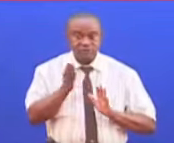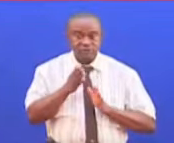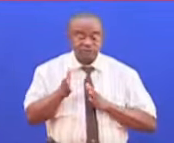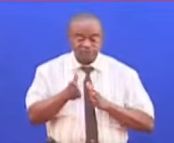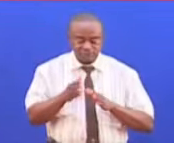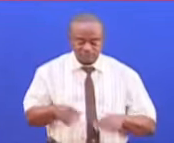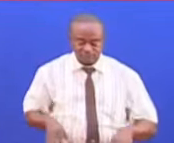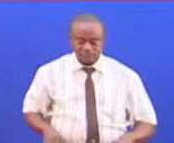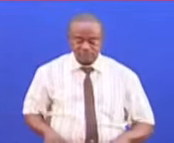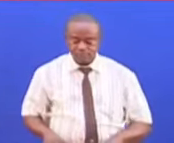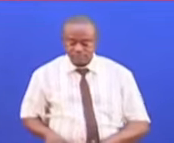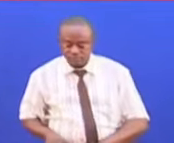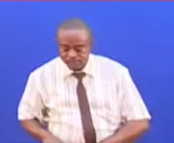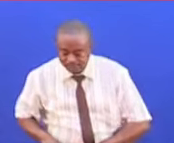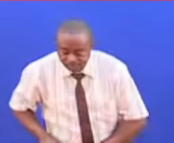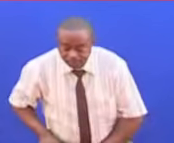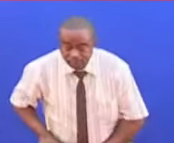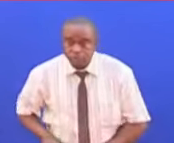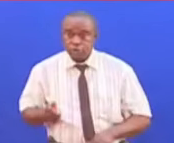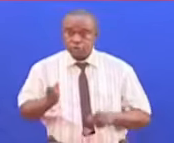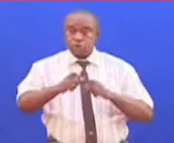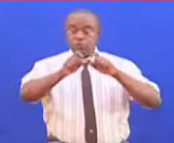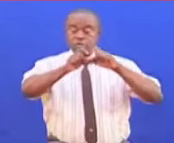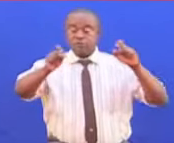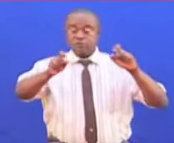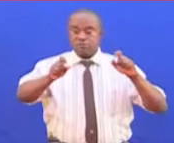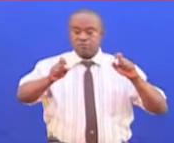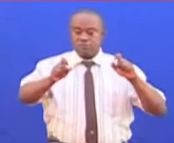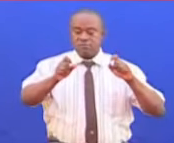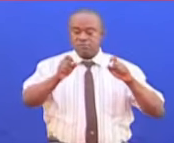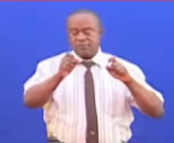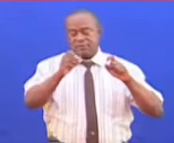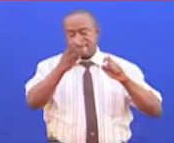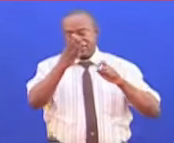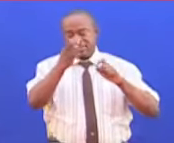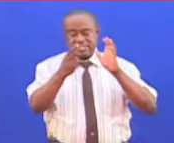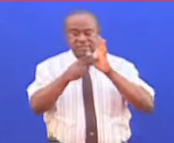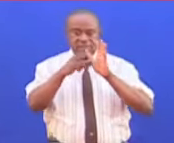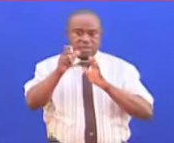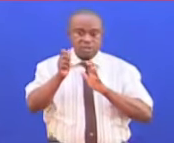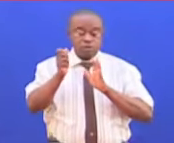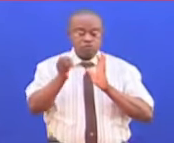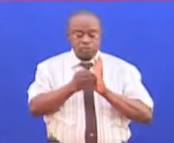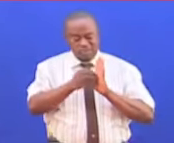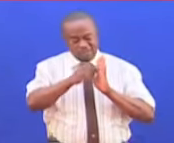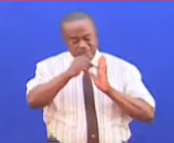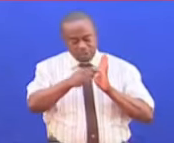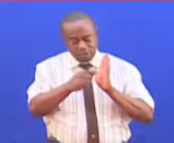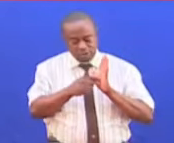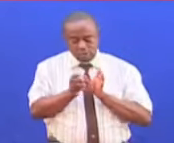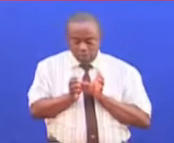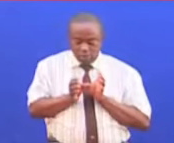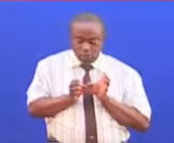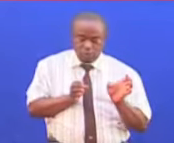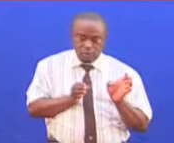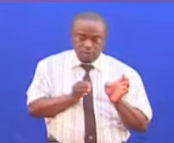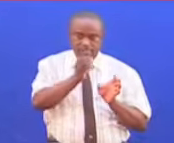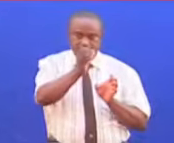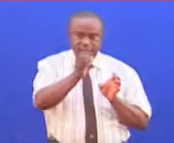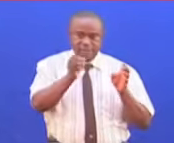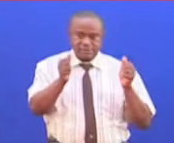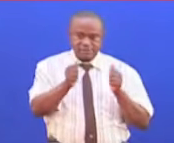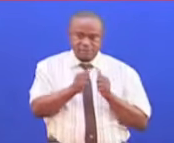mta na kuza kif cha 37a ambach kili mashi Ya kuta 10 kwa ajili Ya